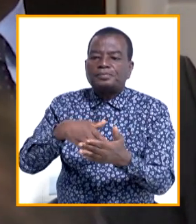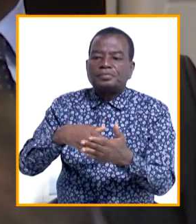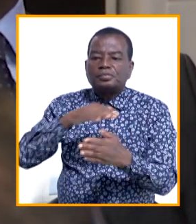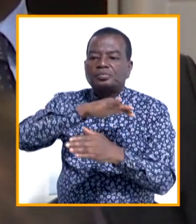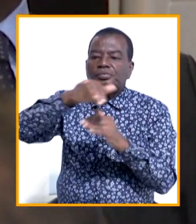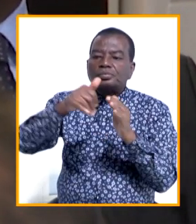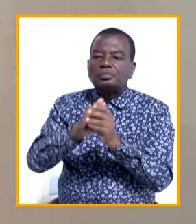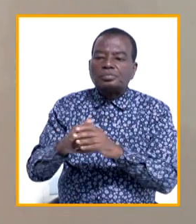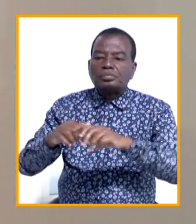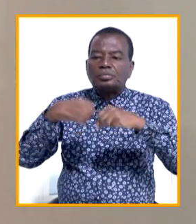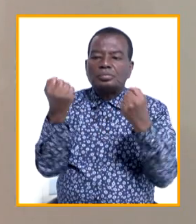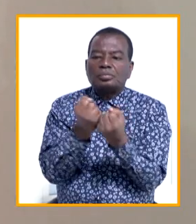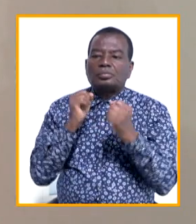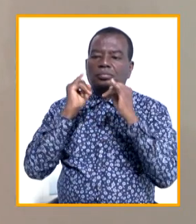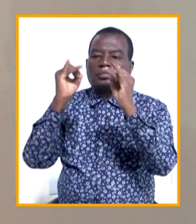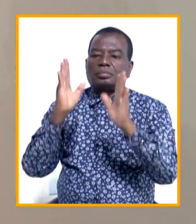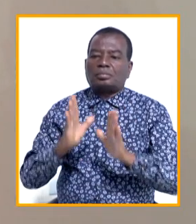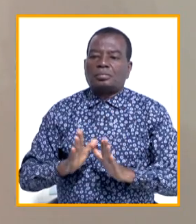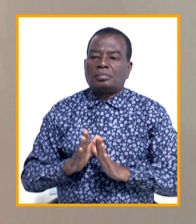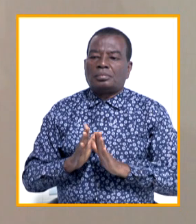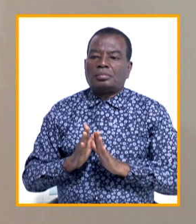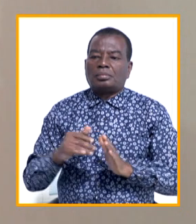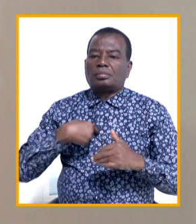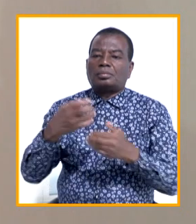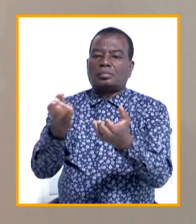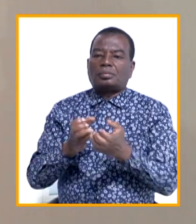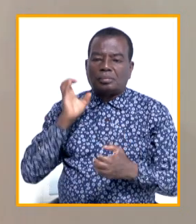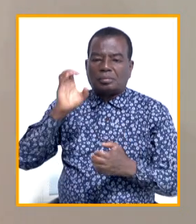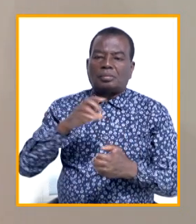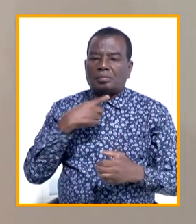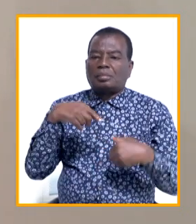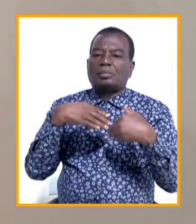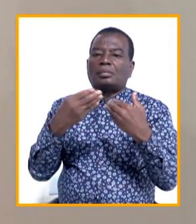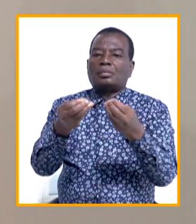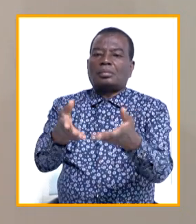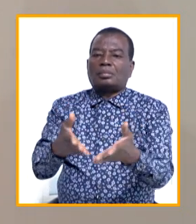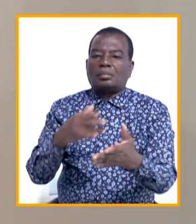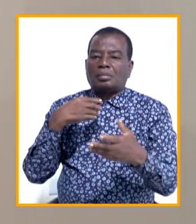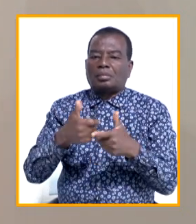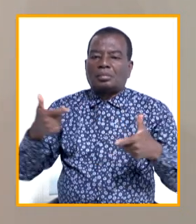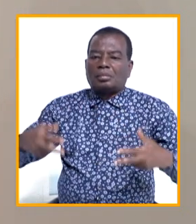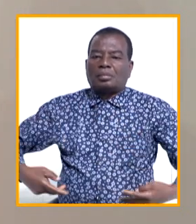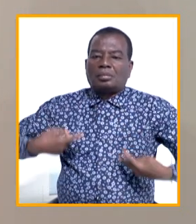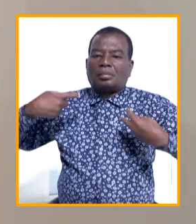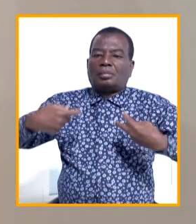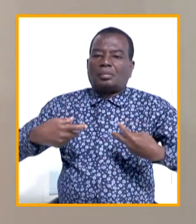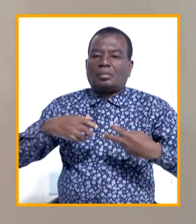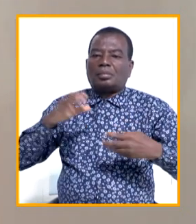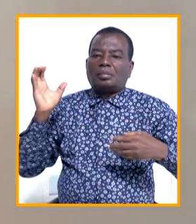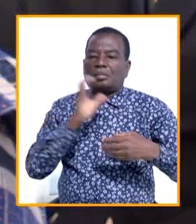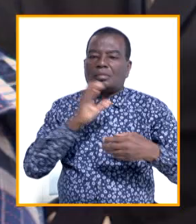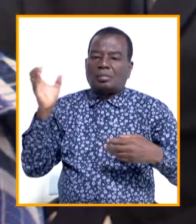l'ensemble de la société ivoirienne je voudrais donc vous adresser mes très vives et